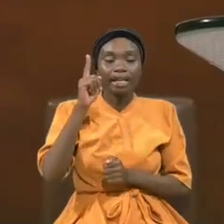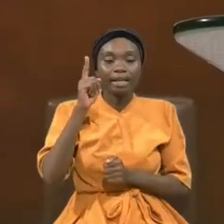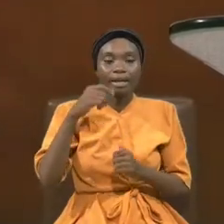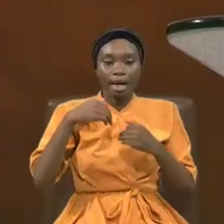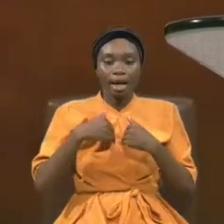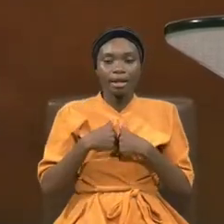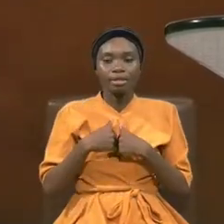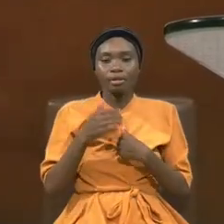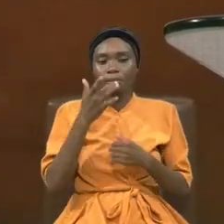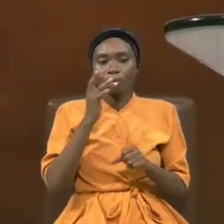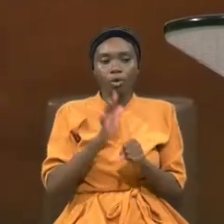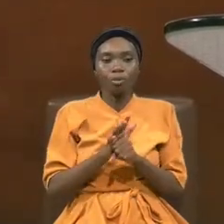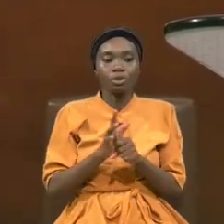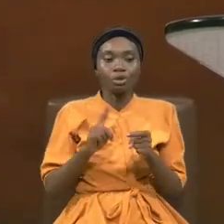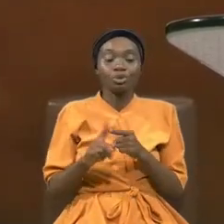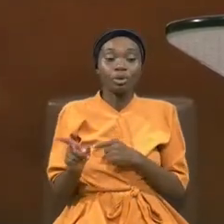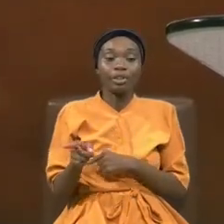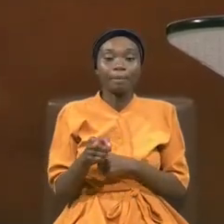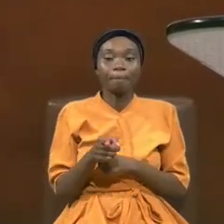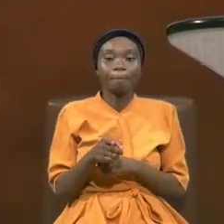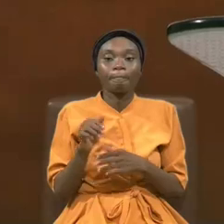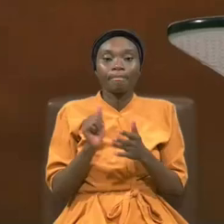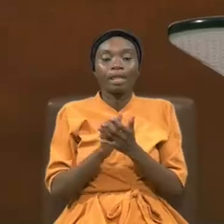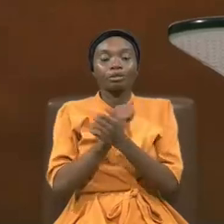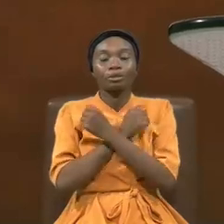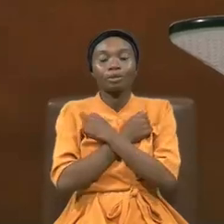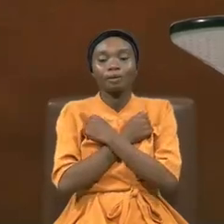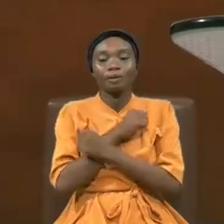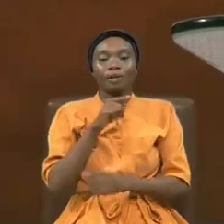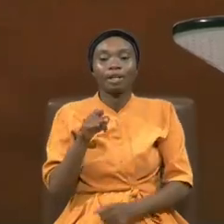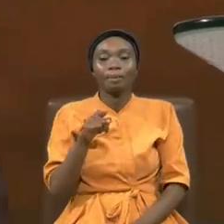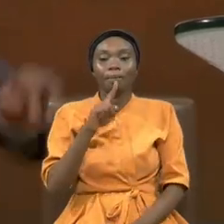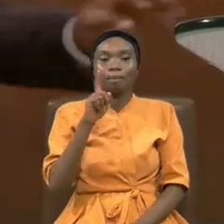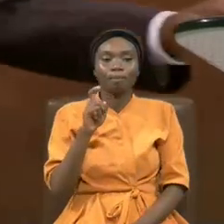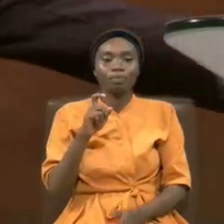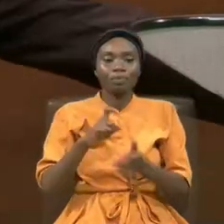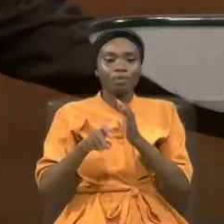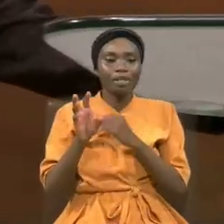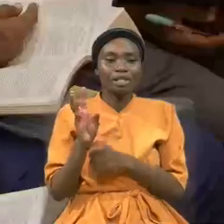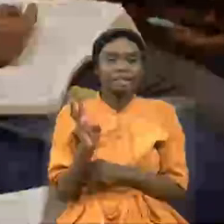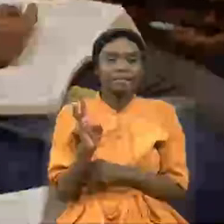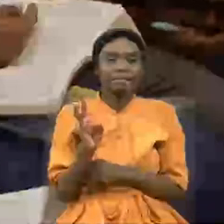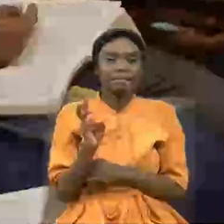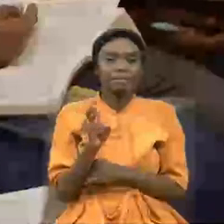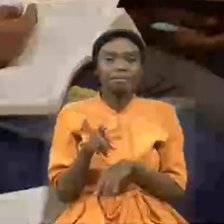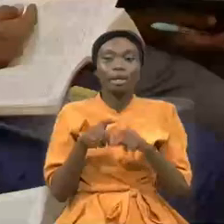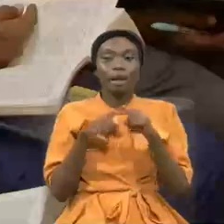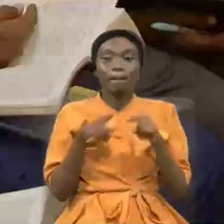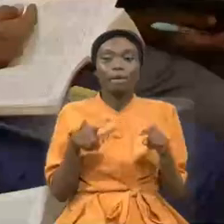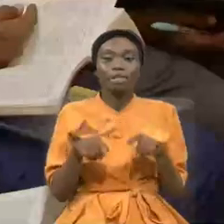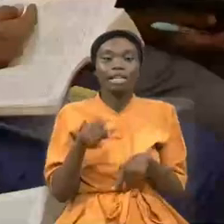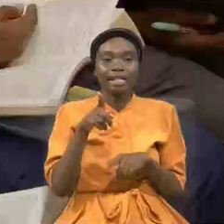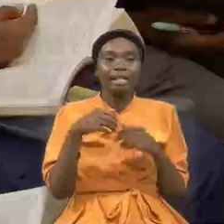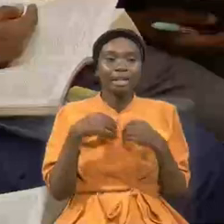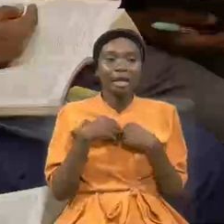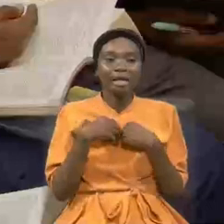royaume qu'il a promis à ceux qui l'aiment. Voilà le verset 6.